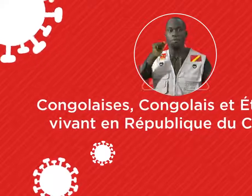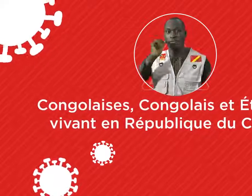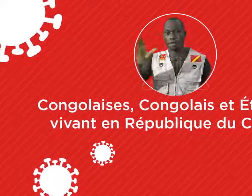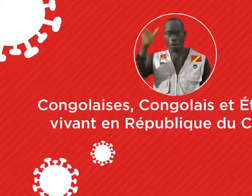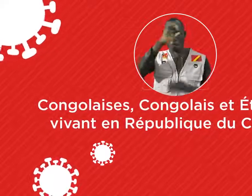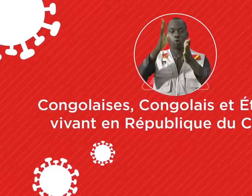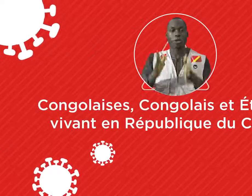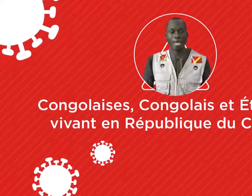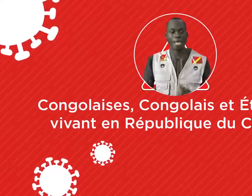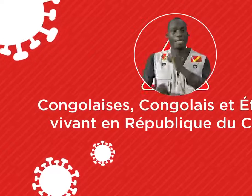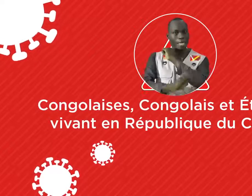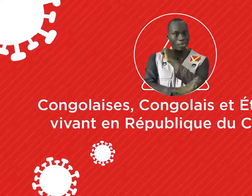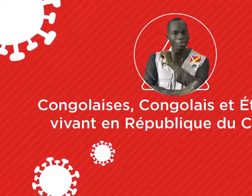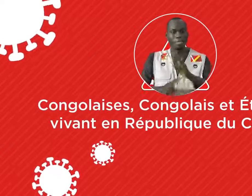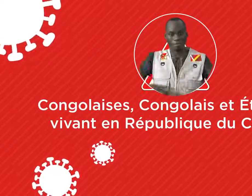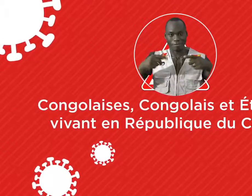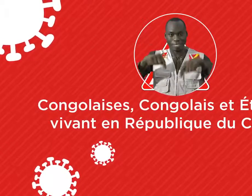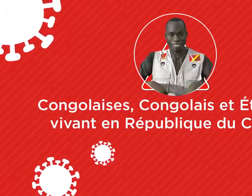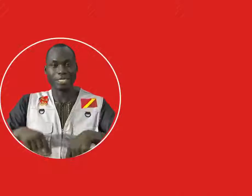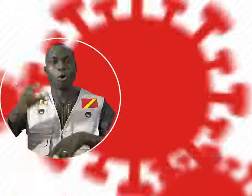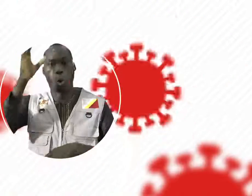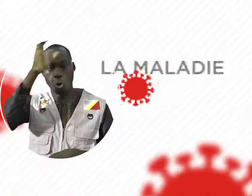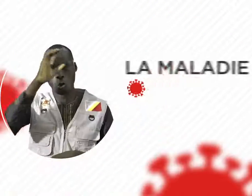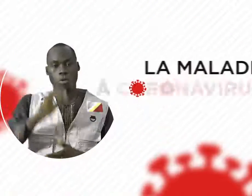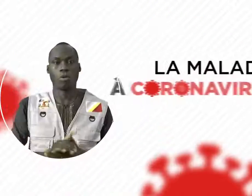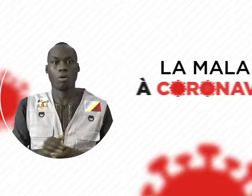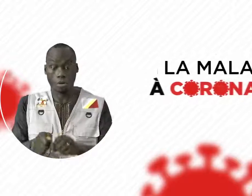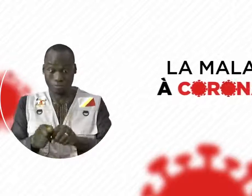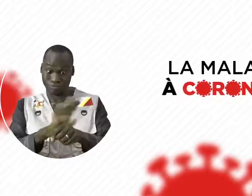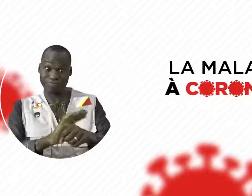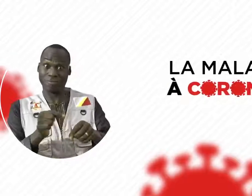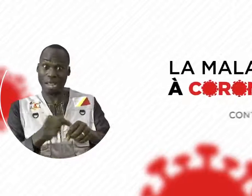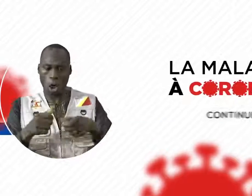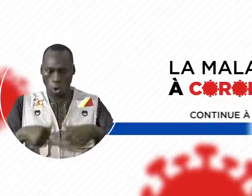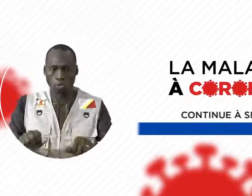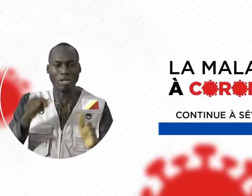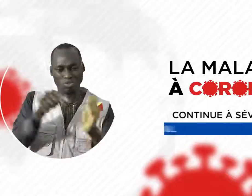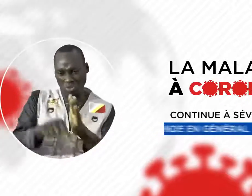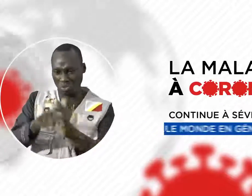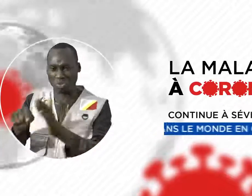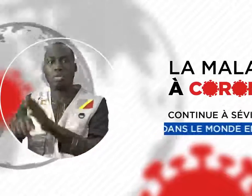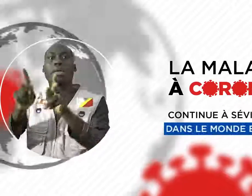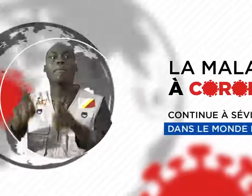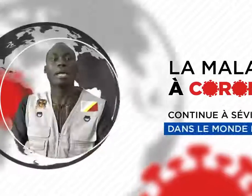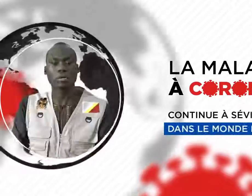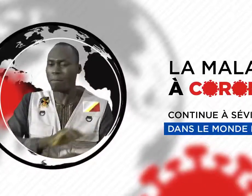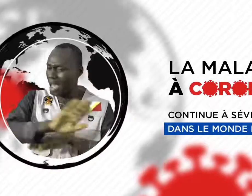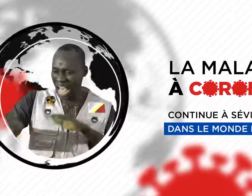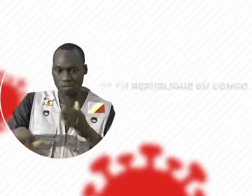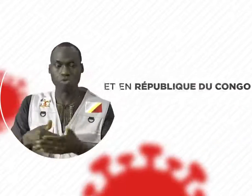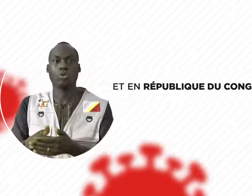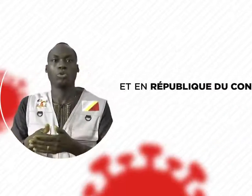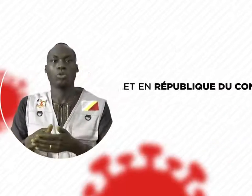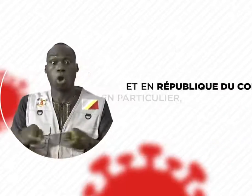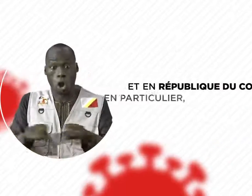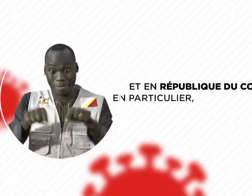Congolaises, Congolais et étrangers vivant au Congo. Le coronavirus continue à faire des victimes dans le monde en général